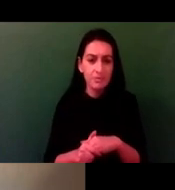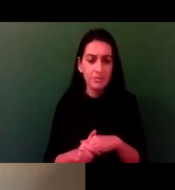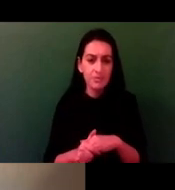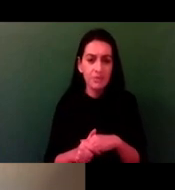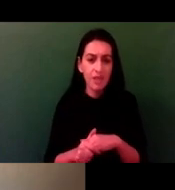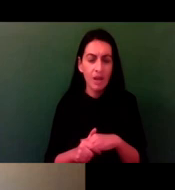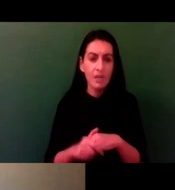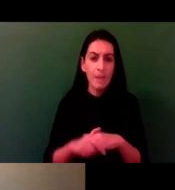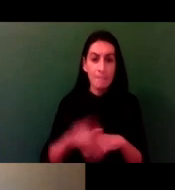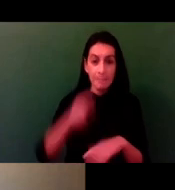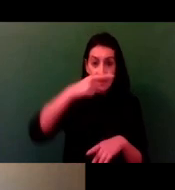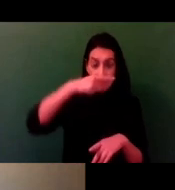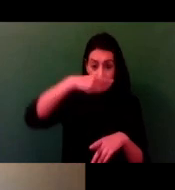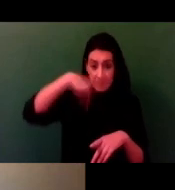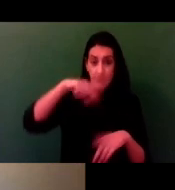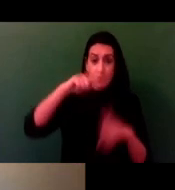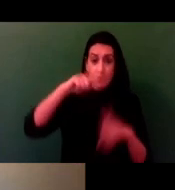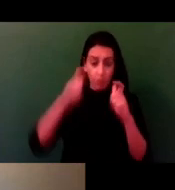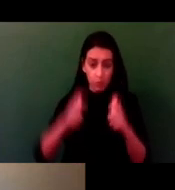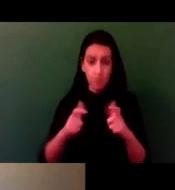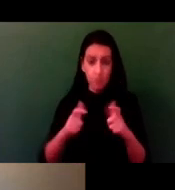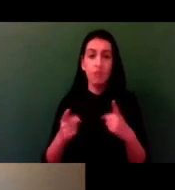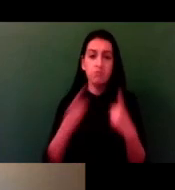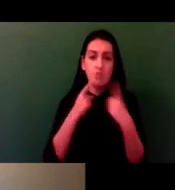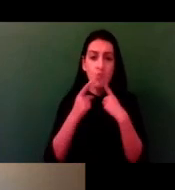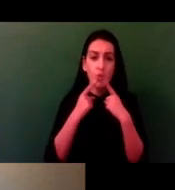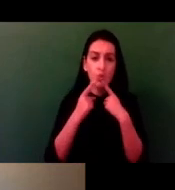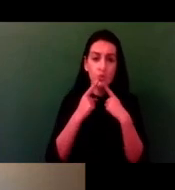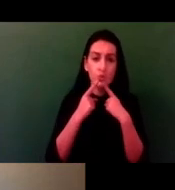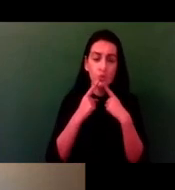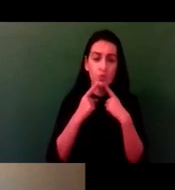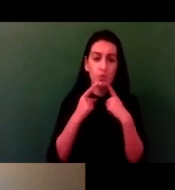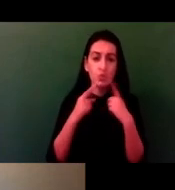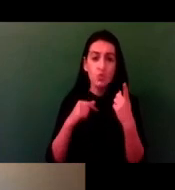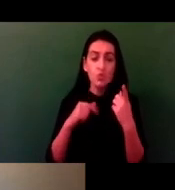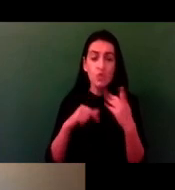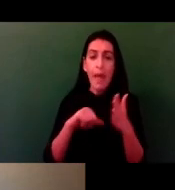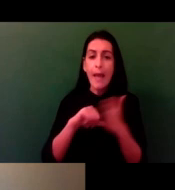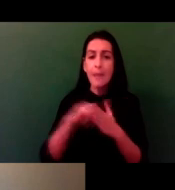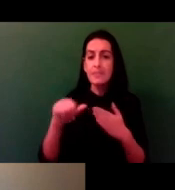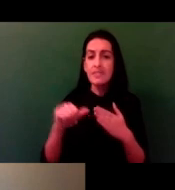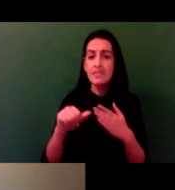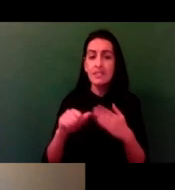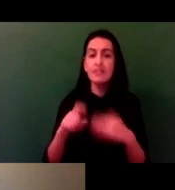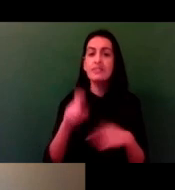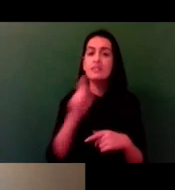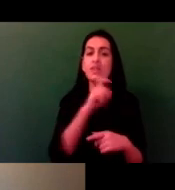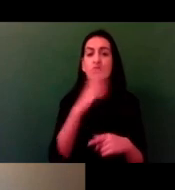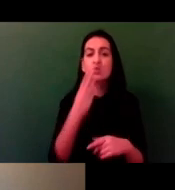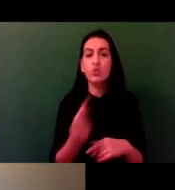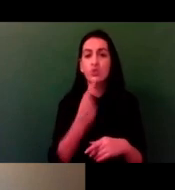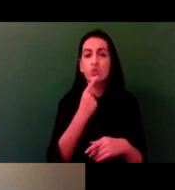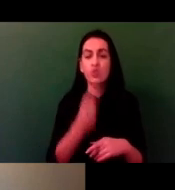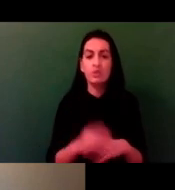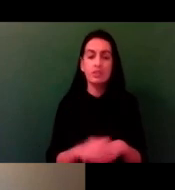tersini söylediler. Yani işte katılımcılık diye bir şey mi olur kardeşim? İşte bilim diye bir şey var. Mimarlık bir disiplindir. İşte bilim